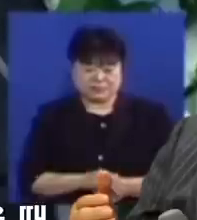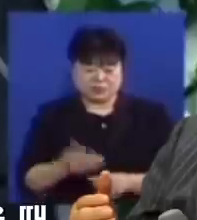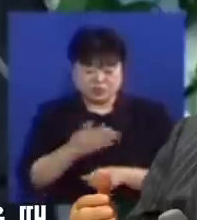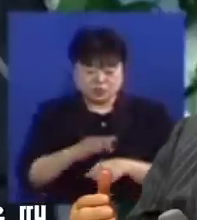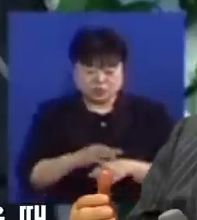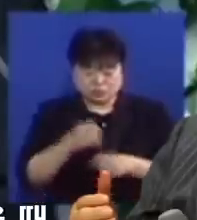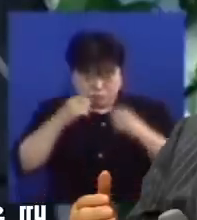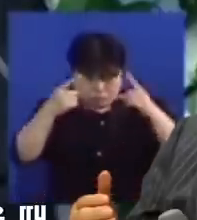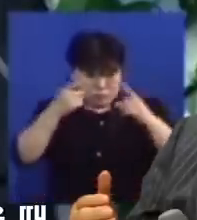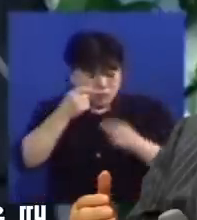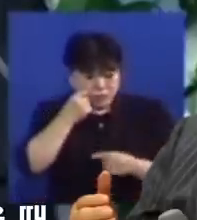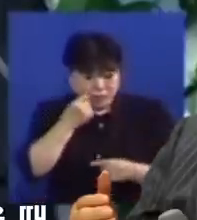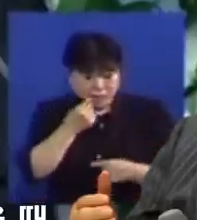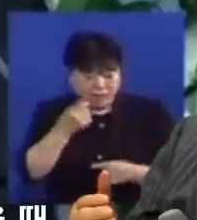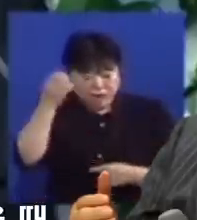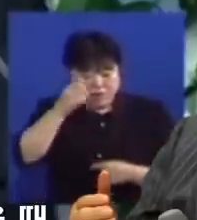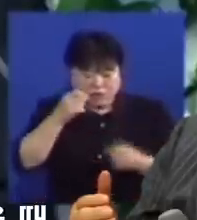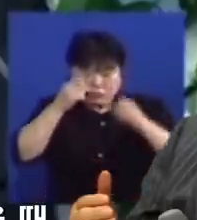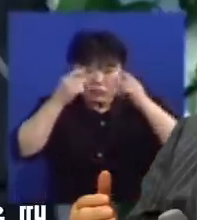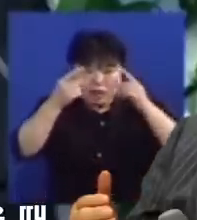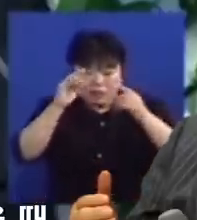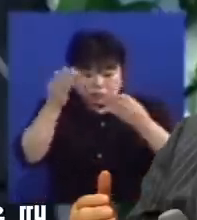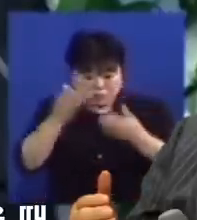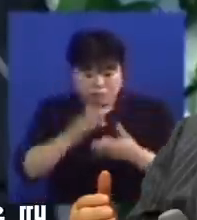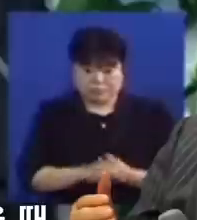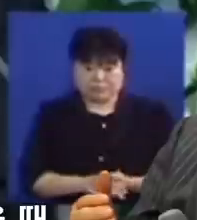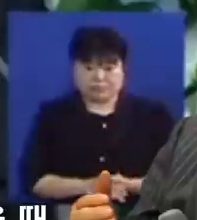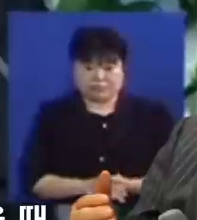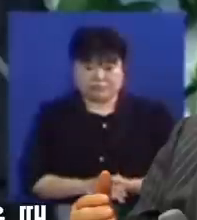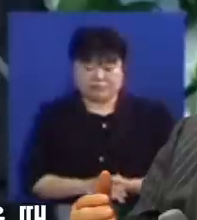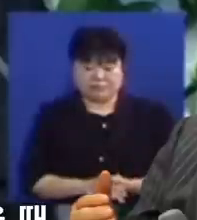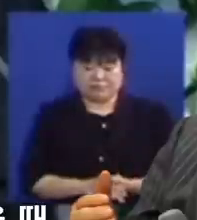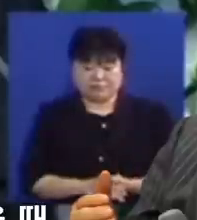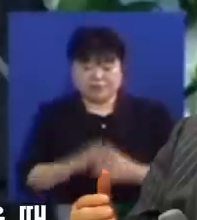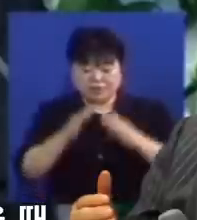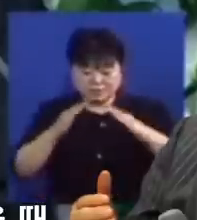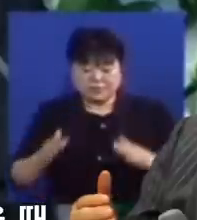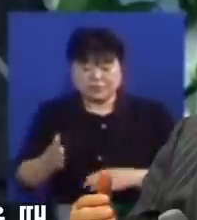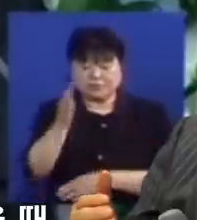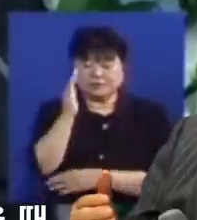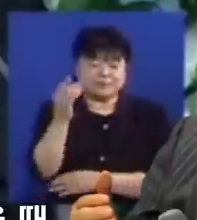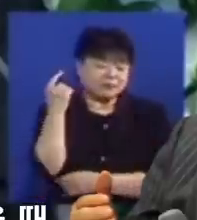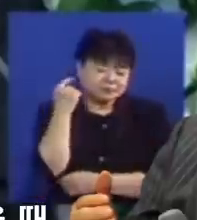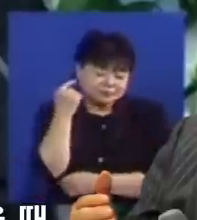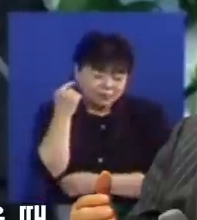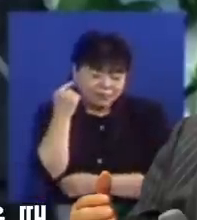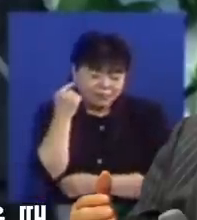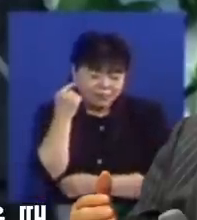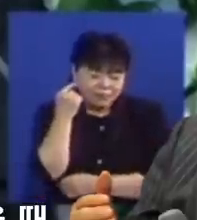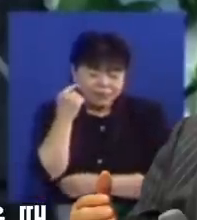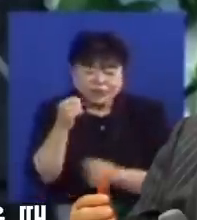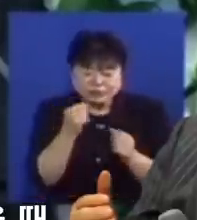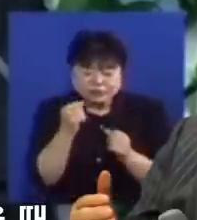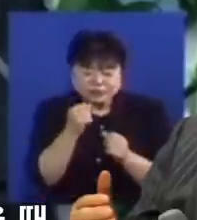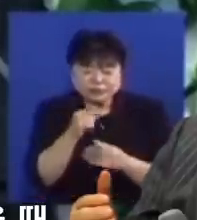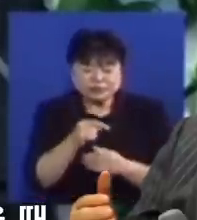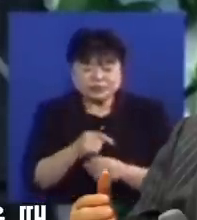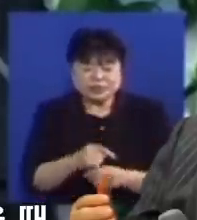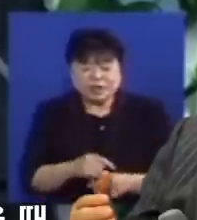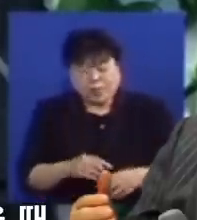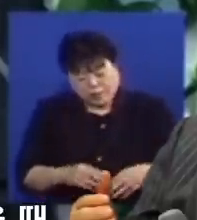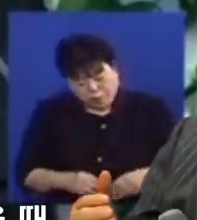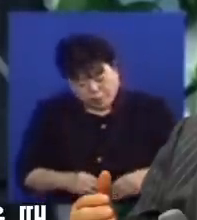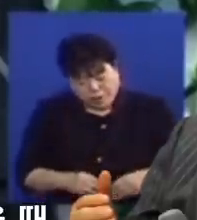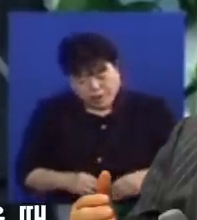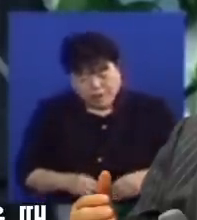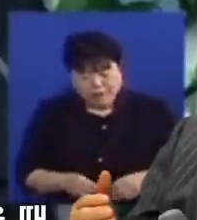못 떴지만은 영의 눈을 뗀 사람이었었습니다. 천막교회 와서 설교를 듣고 그 추운 가운데 헐벗고